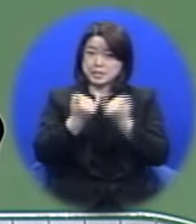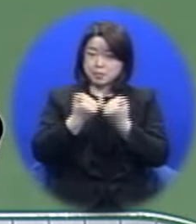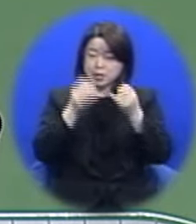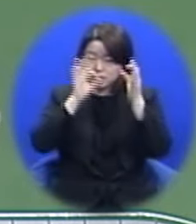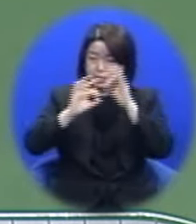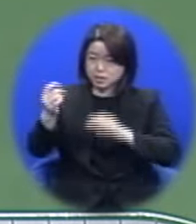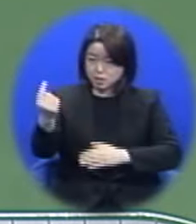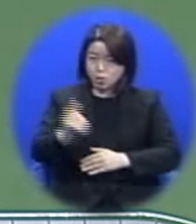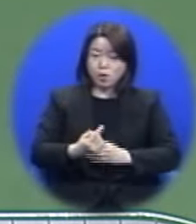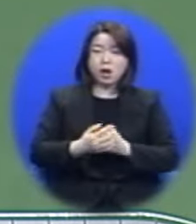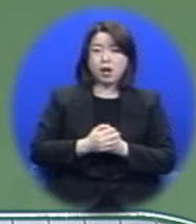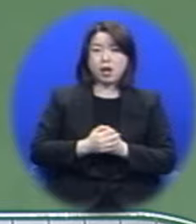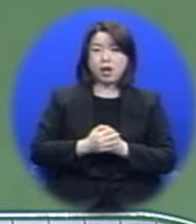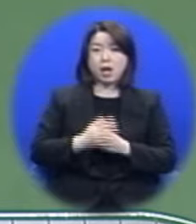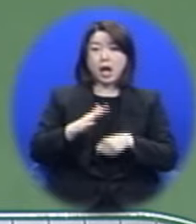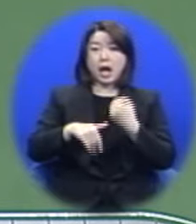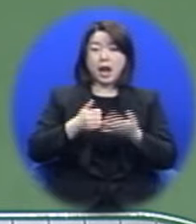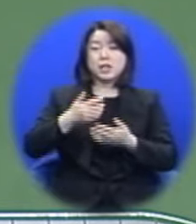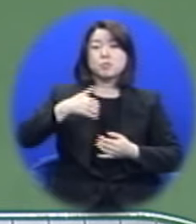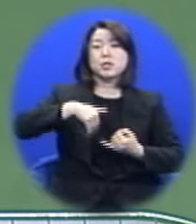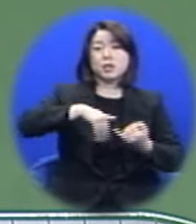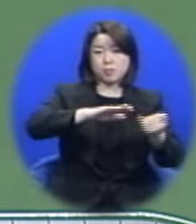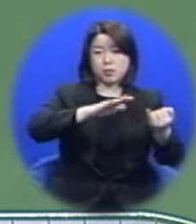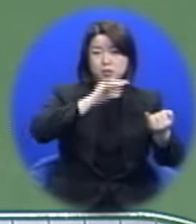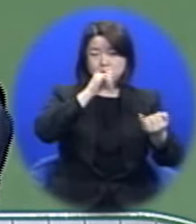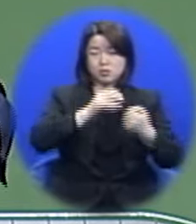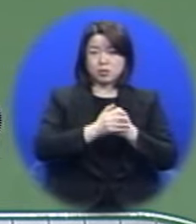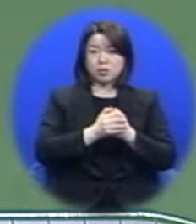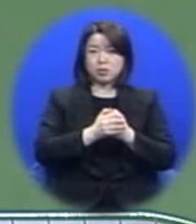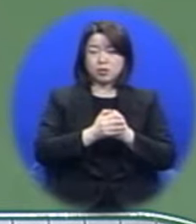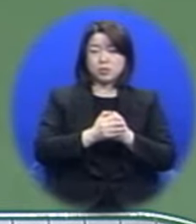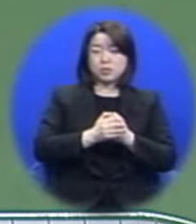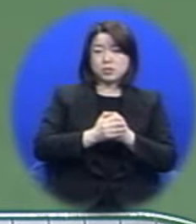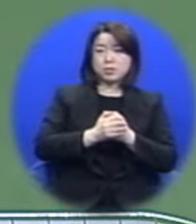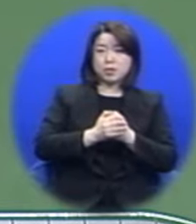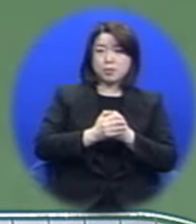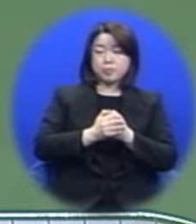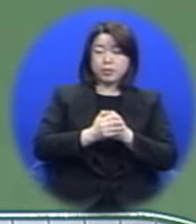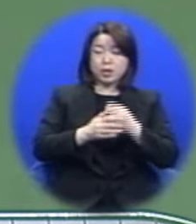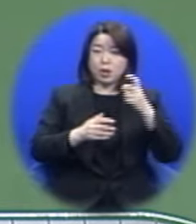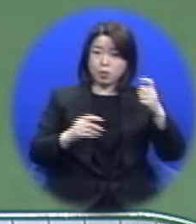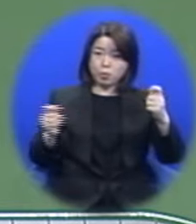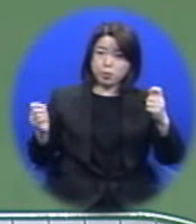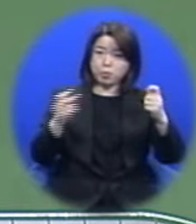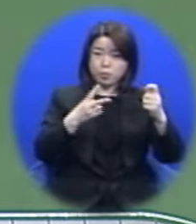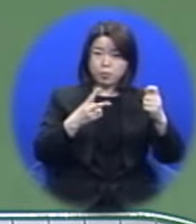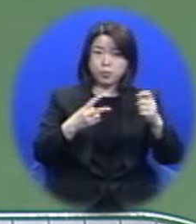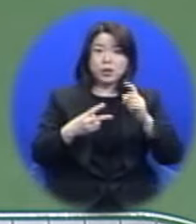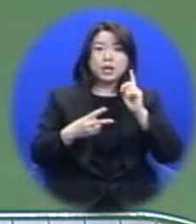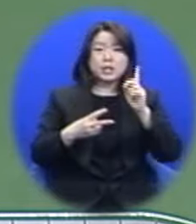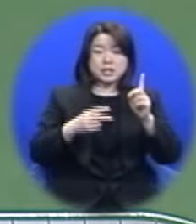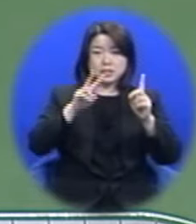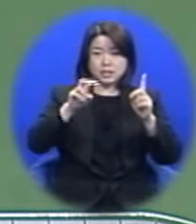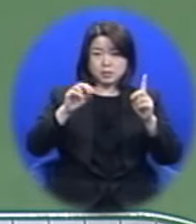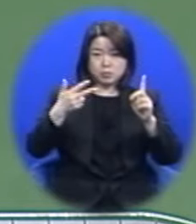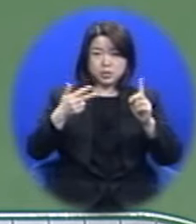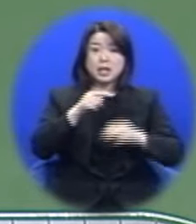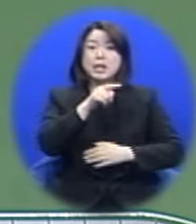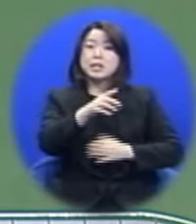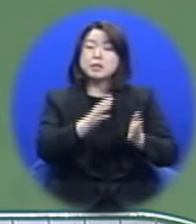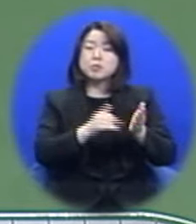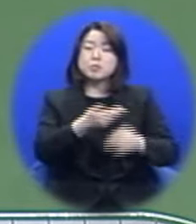찾아왔습니다. 하나님이 가라고 그랬대요. 그러면서 골로새서 1장 27절을 읽어줍니다. 이 비밀은 너희 안에